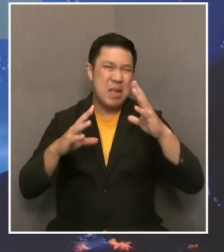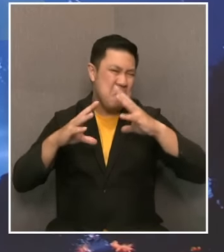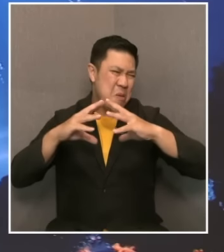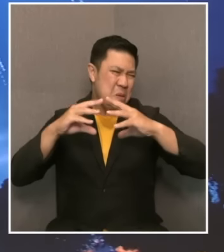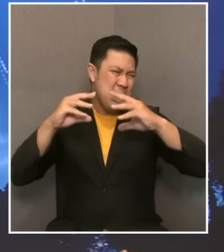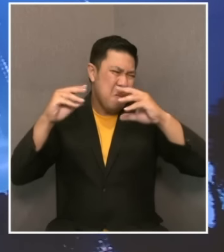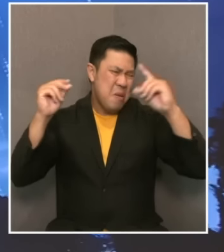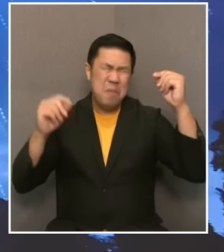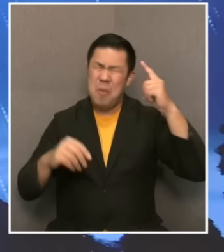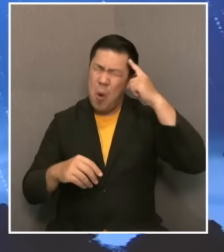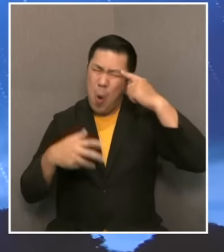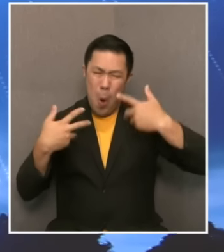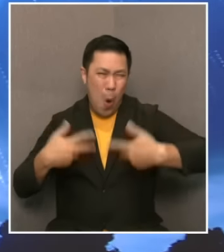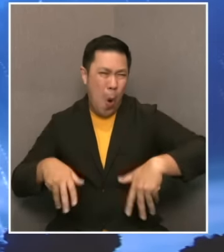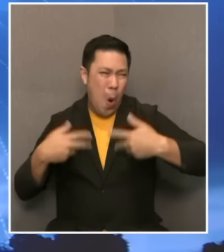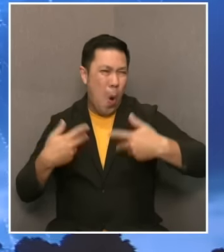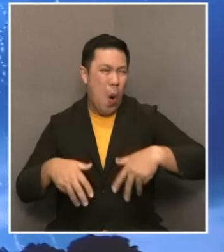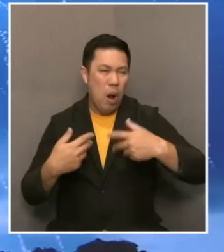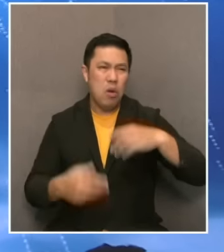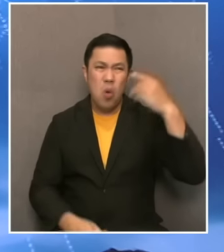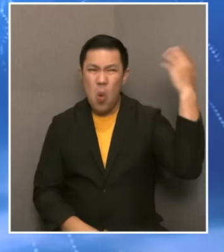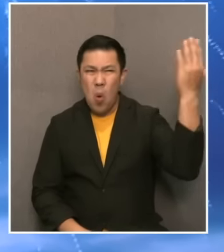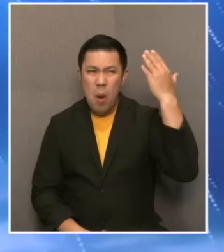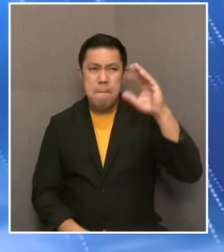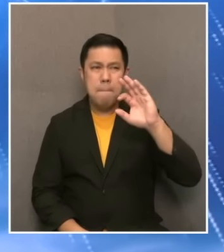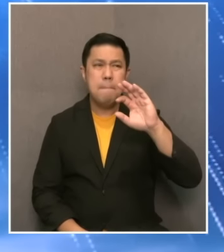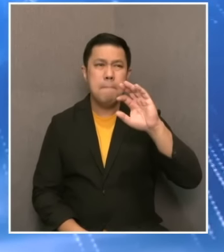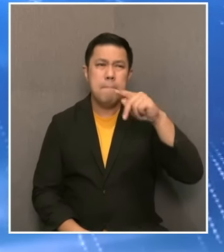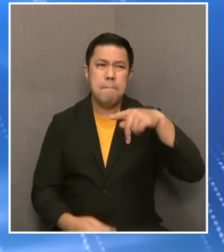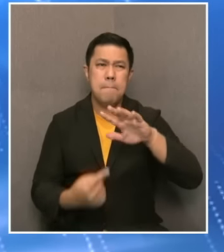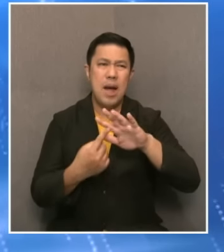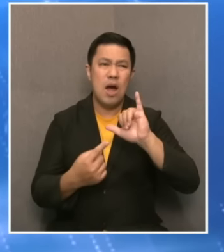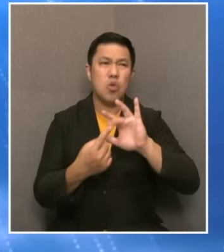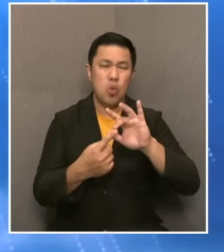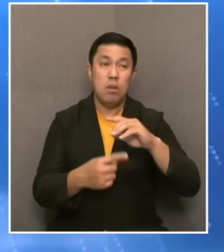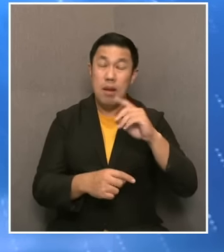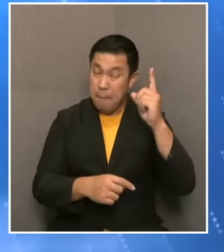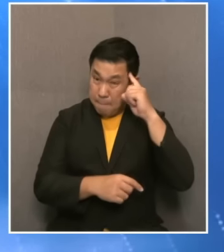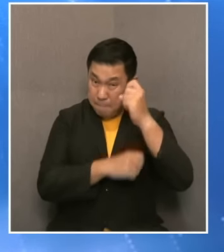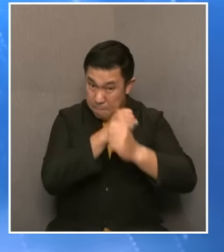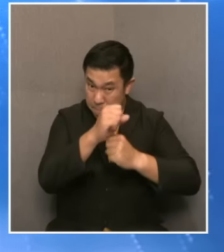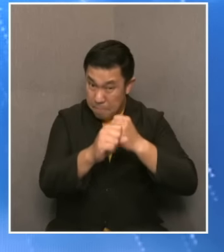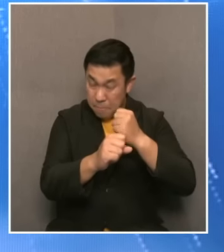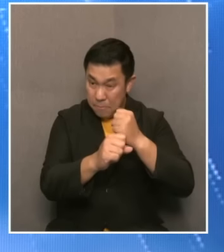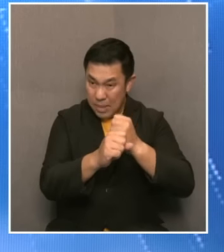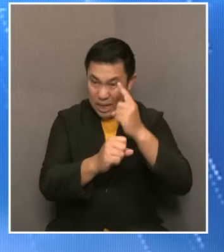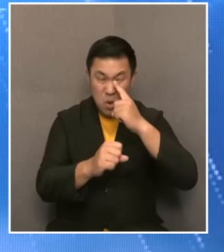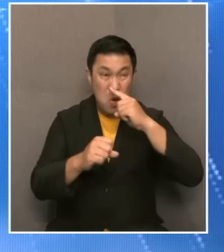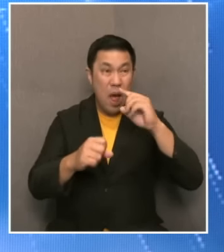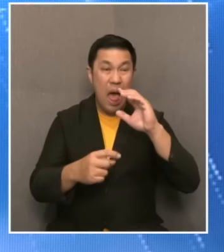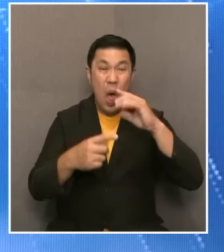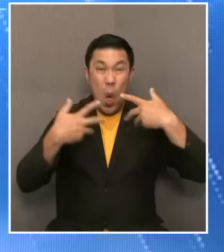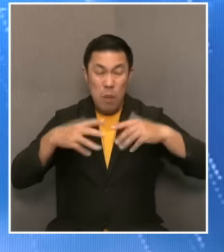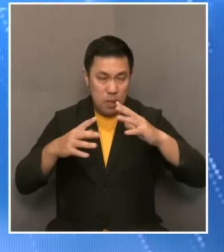พายุเกิดขึ้นหรือว่าเกิดขึ้นได้น้อยแต่ว่าถ้าไม่มีเอลนินโญเนี่ยเฉลี่ยแล้วก็จะมีพายุเข้าไทยประมาณ 1-3 ลูกดังนั้นใน